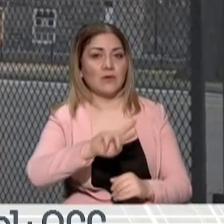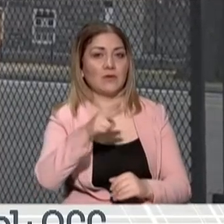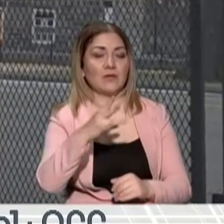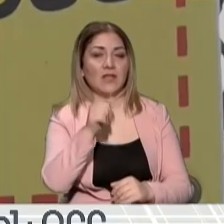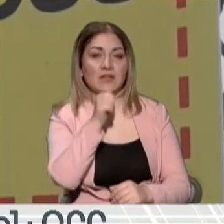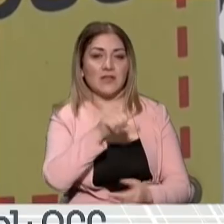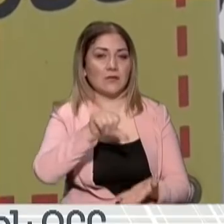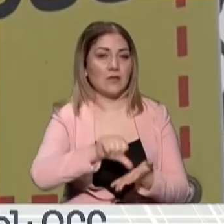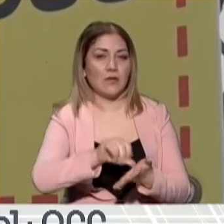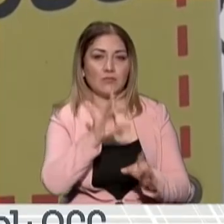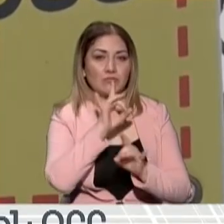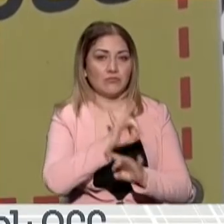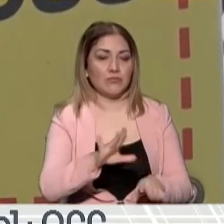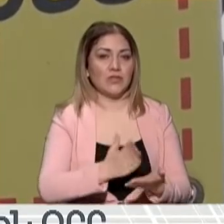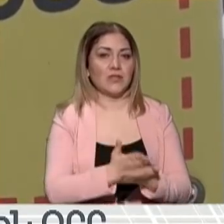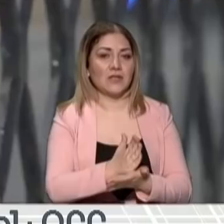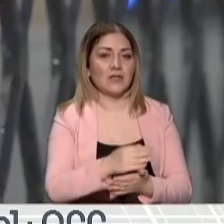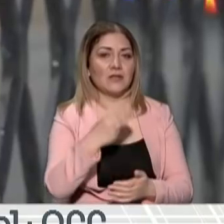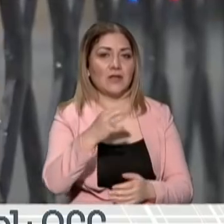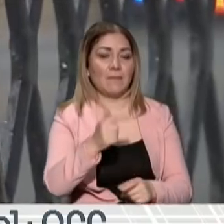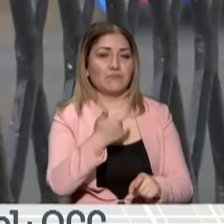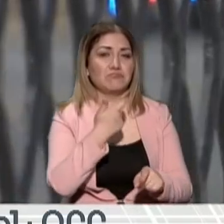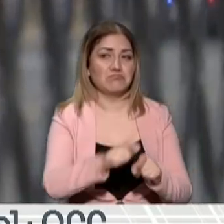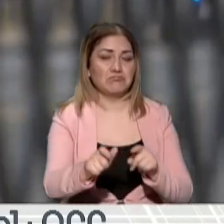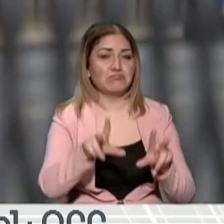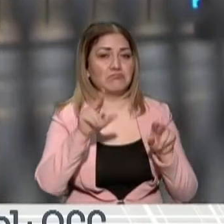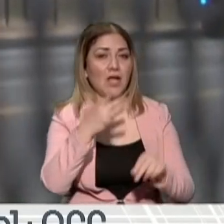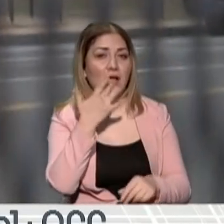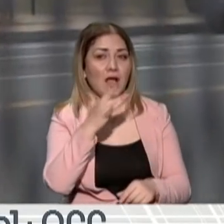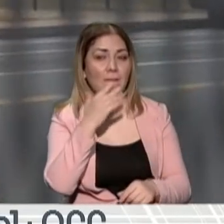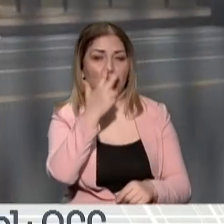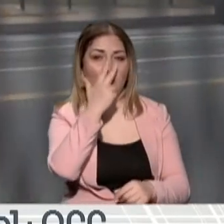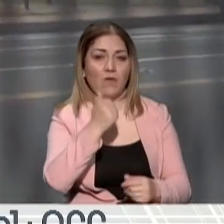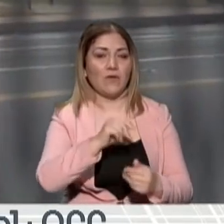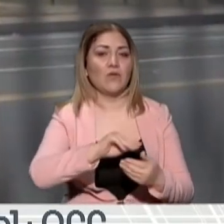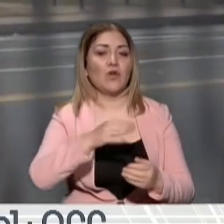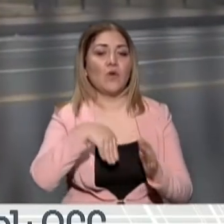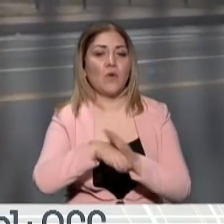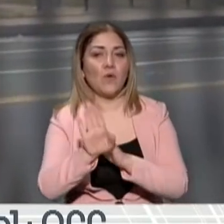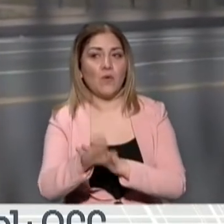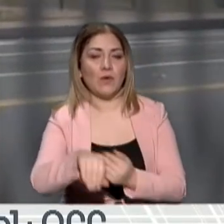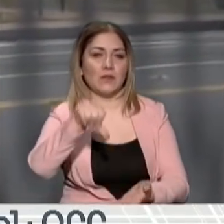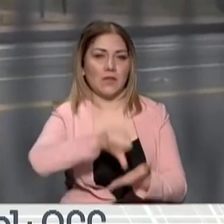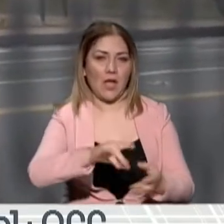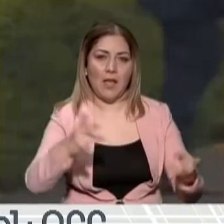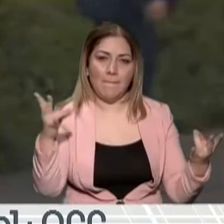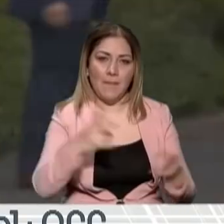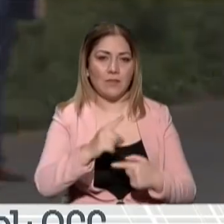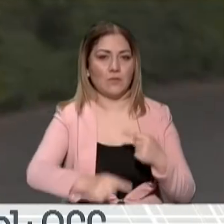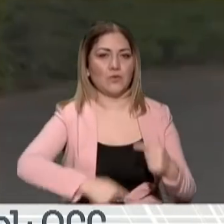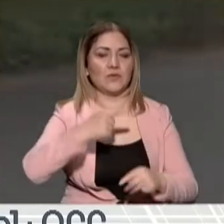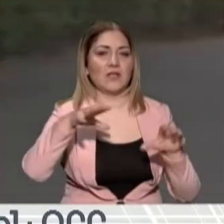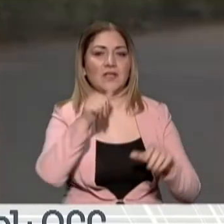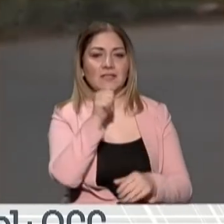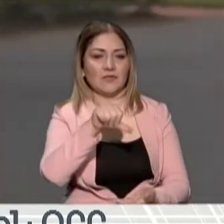չի լինի։ Քաղաքական դաշտում Թրամփին հասցրել են մեղադրել ու հիշեցնել ամերիկյան ավանդույթը, որ հեռացողները մասնակցում են հաջորդ